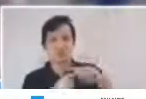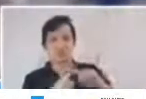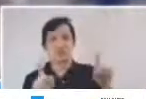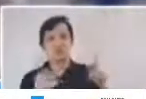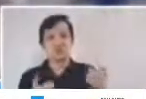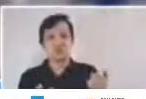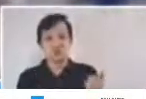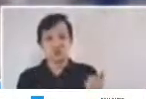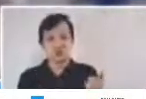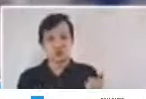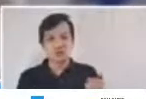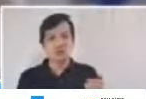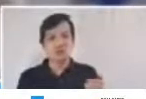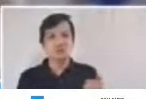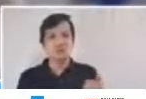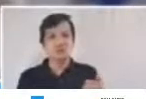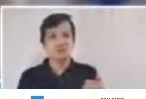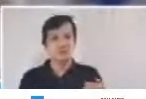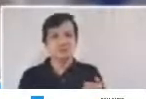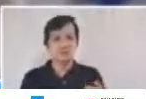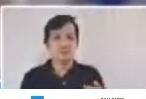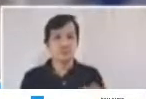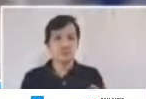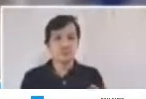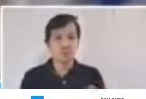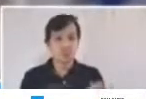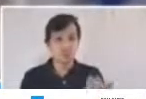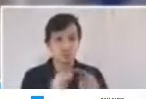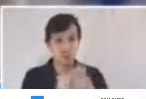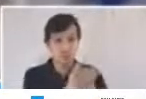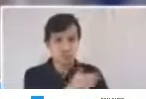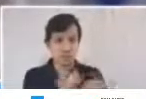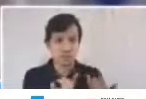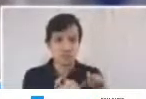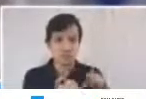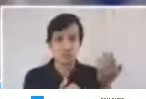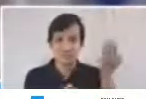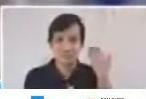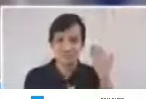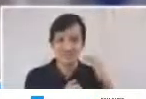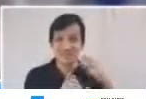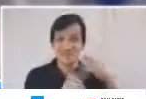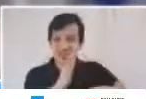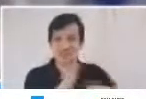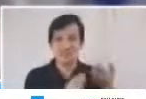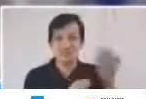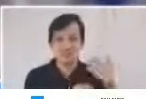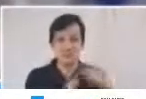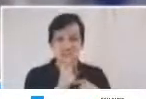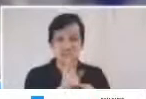the purchase limit na. Si Secretary Lopez po is still looking into it, sir.